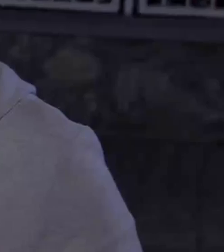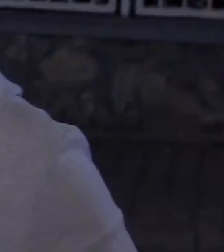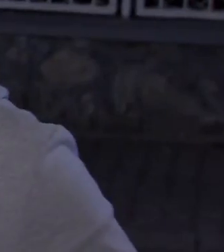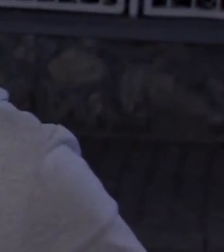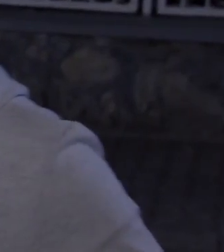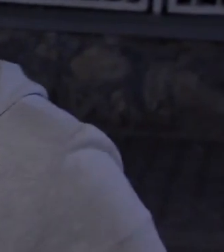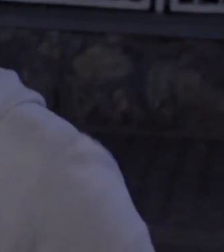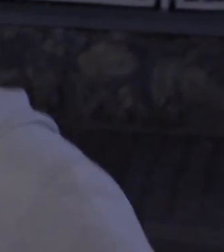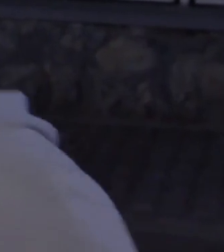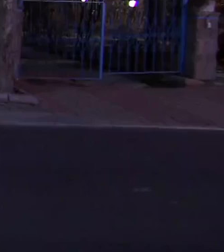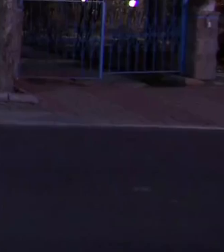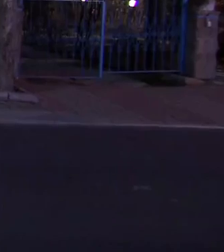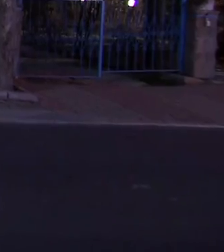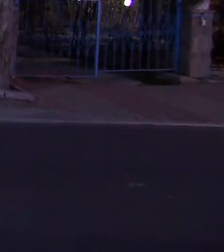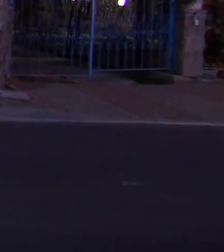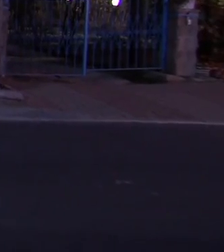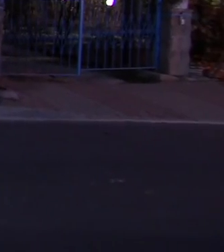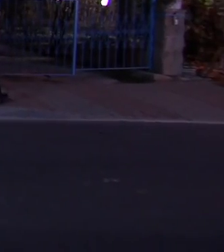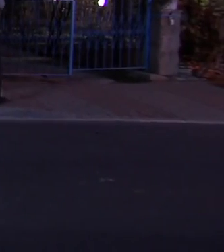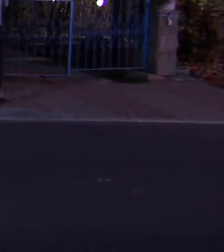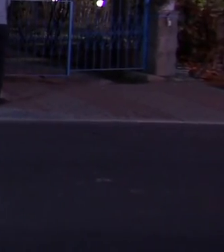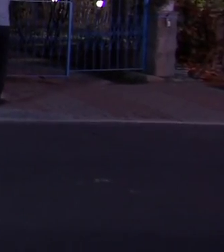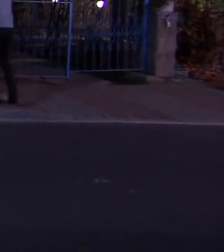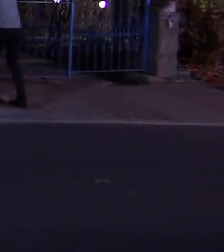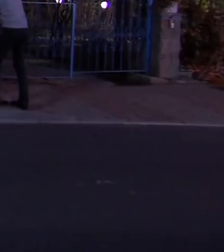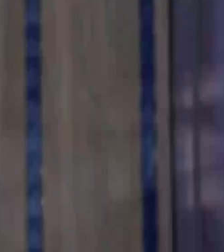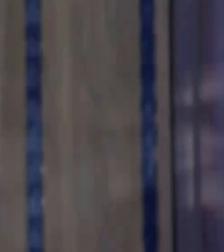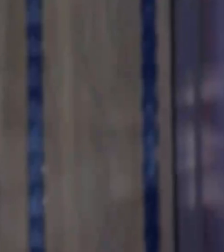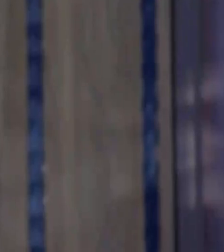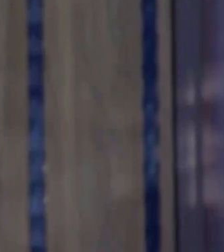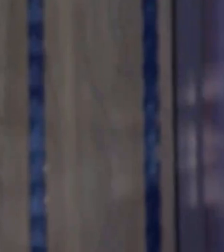Işığı yakınca Koray kaçıp kaldırımdaki ağacın arkasına saklandı.